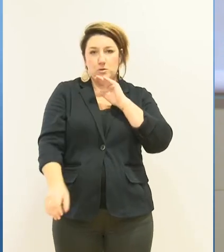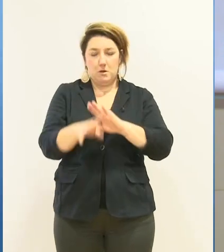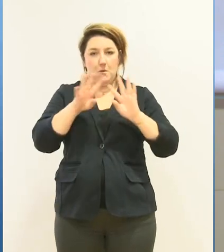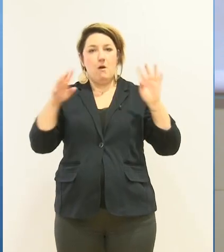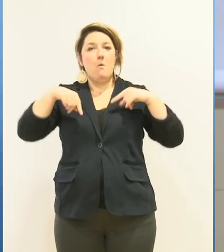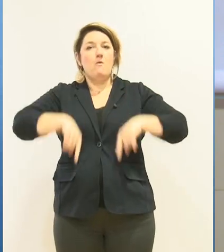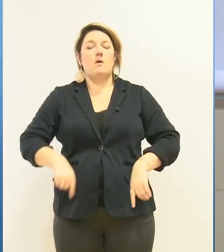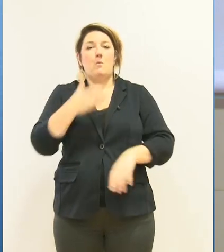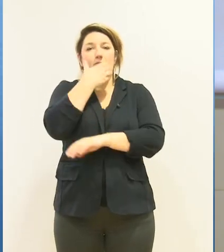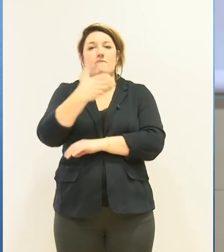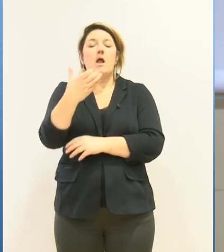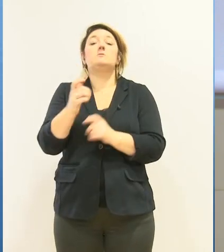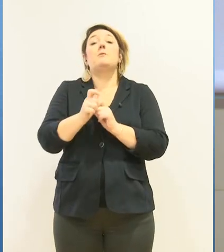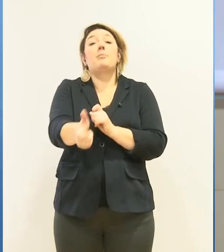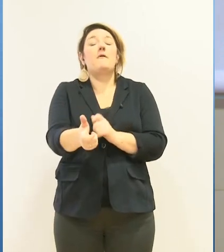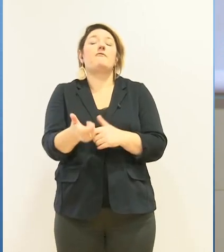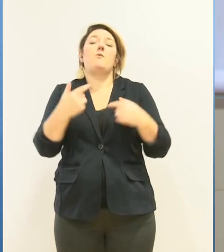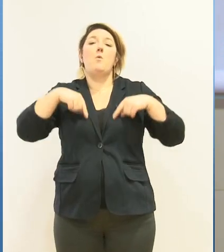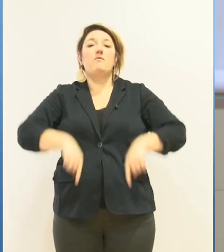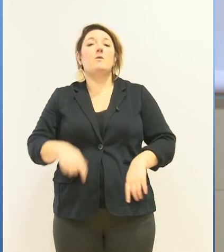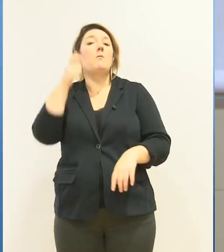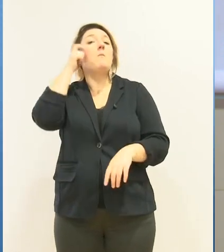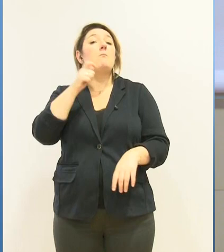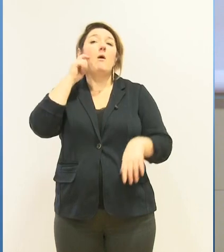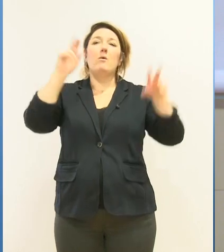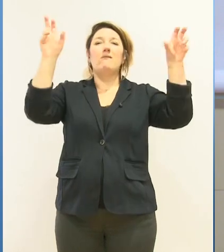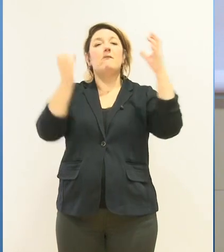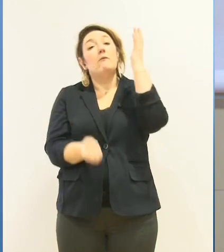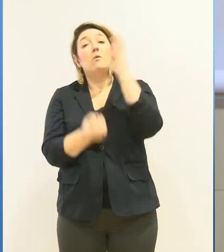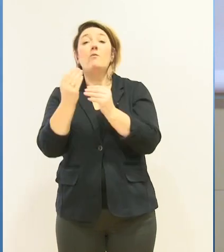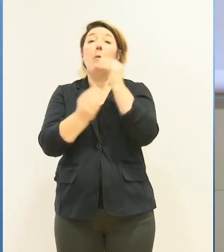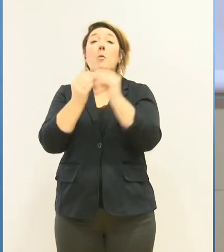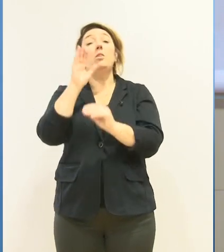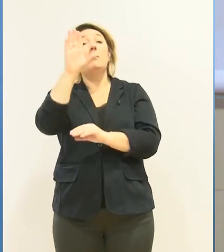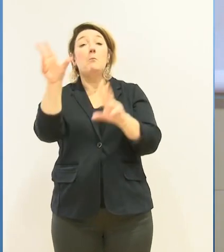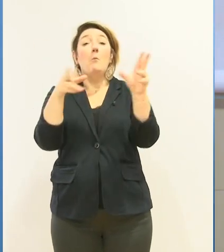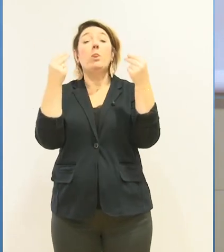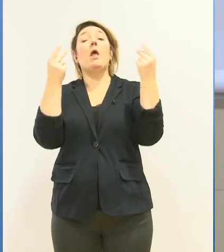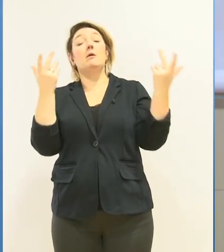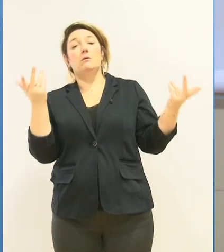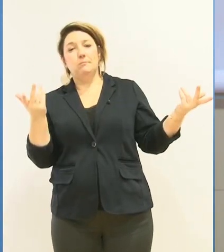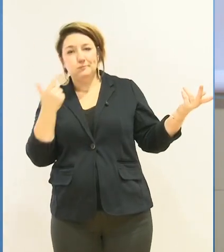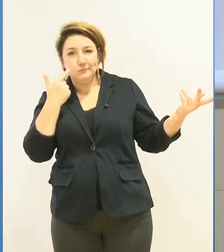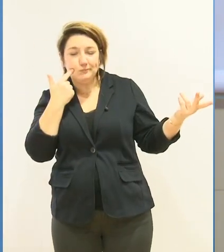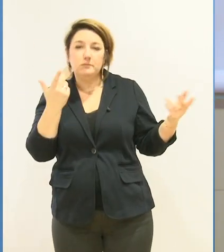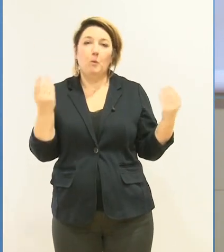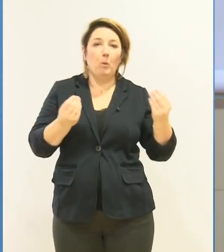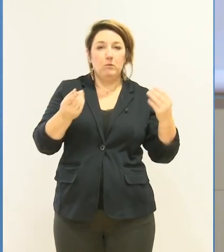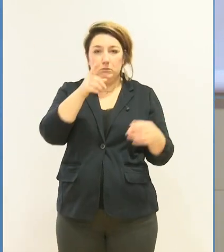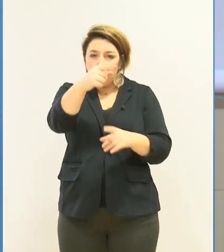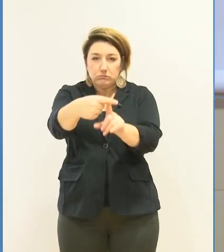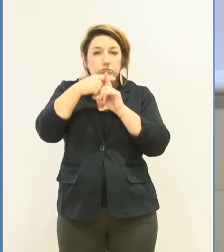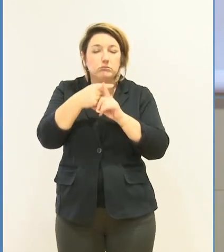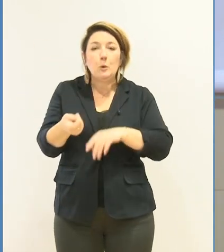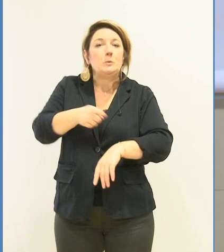macron soi-disant ce nouveau monde et forte de son histoire grenoble